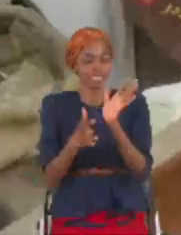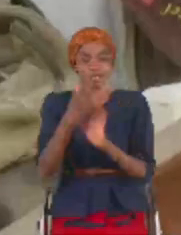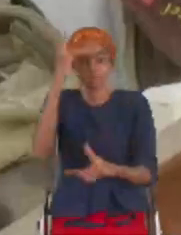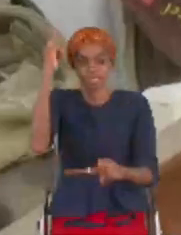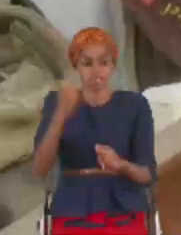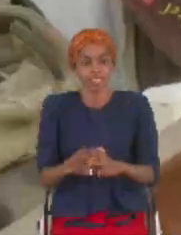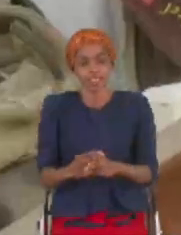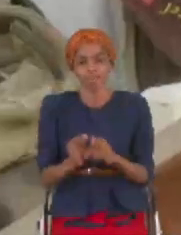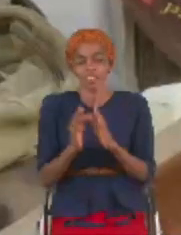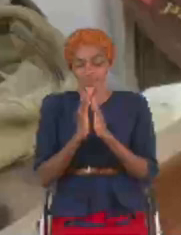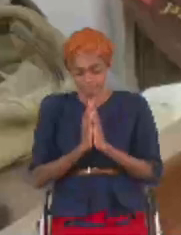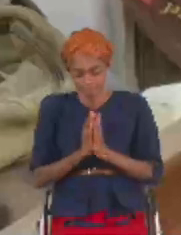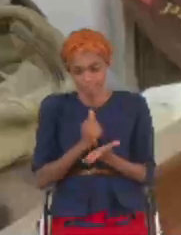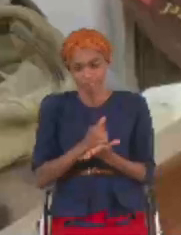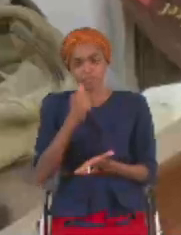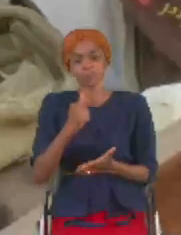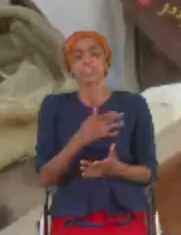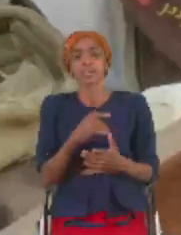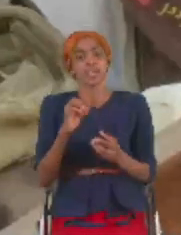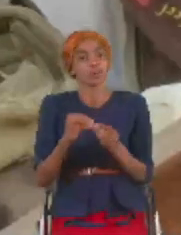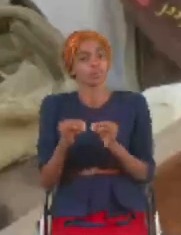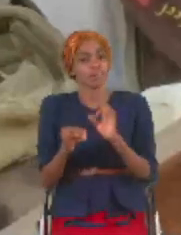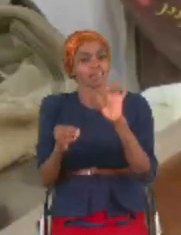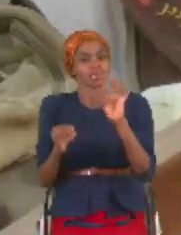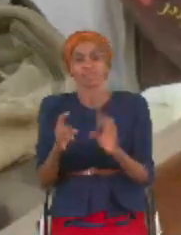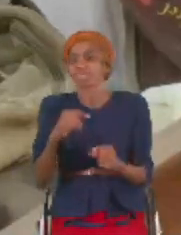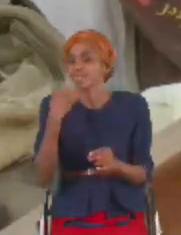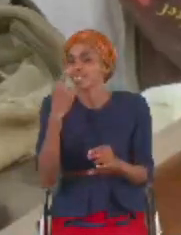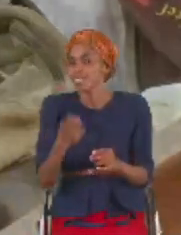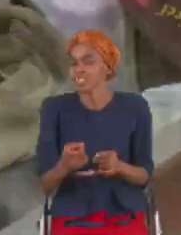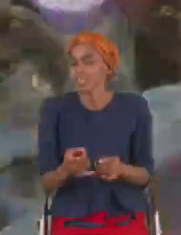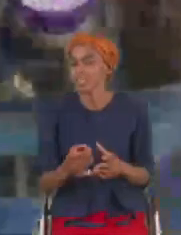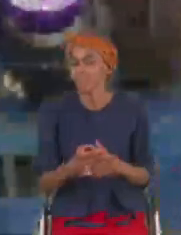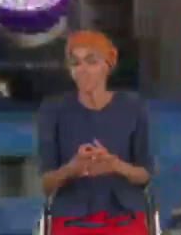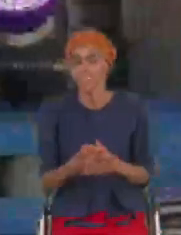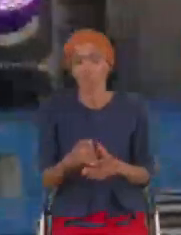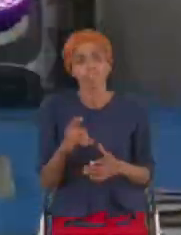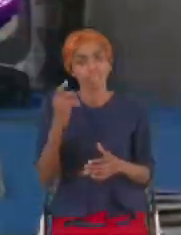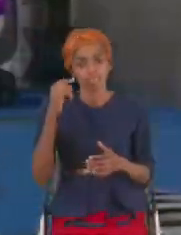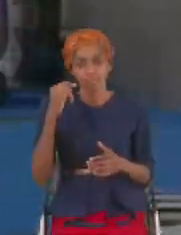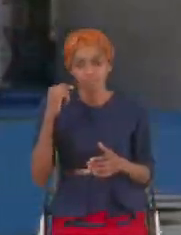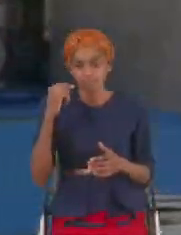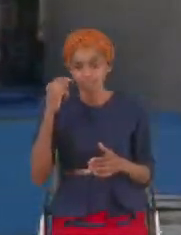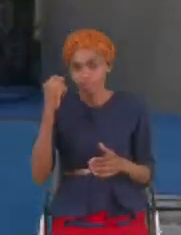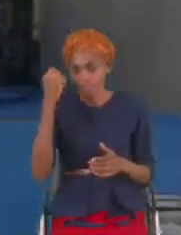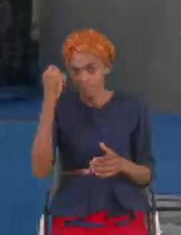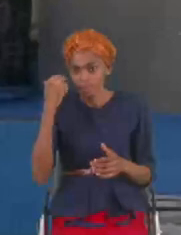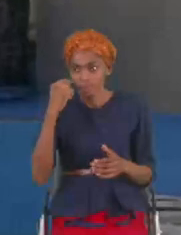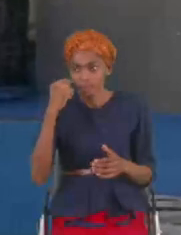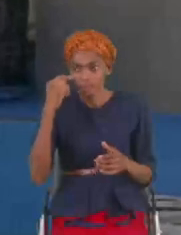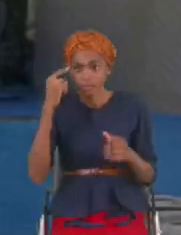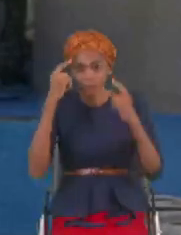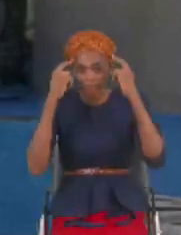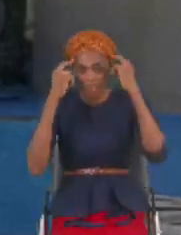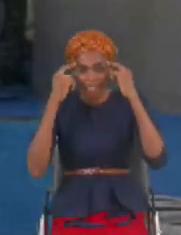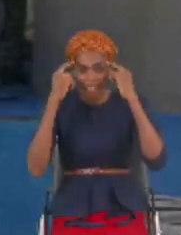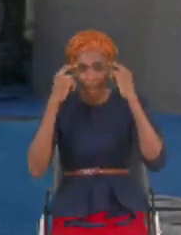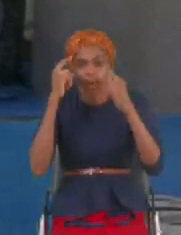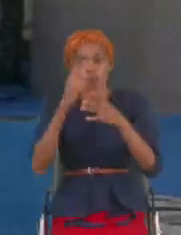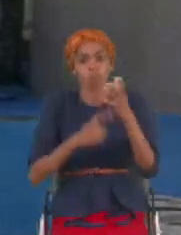jésus versez cette idée comprend ce que je dis